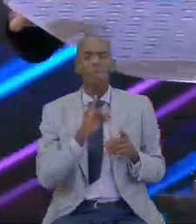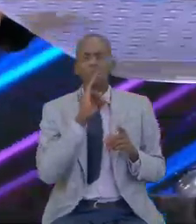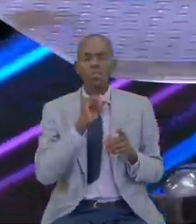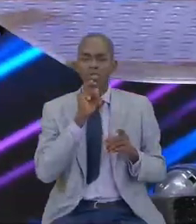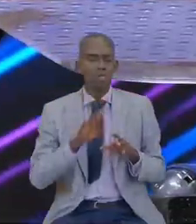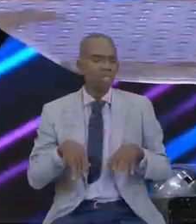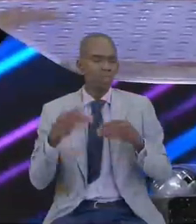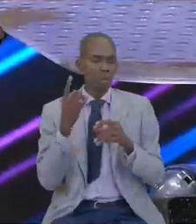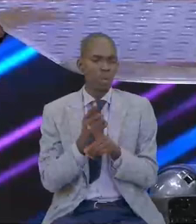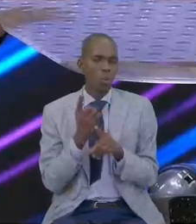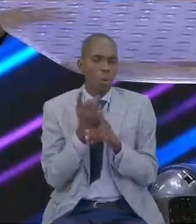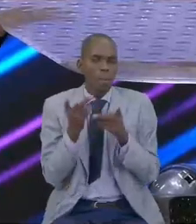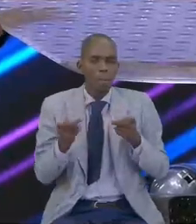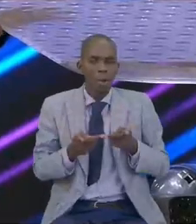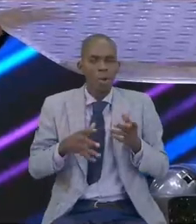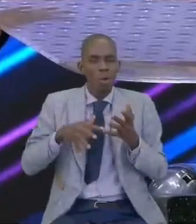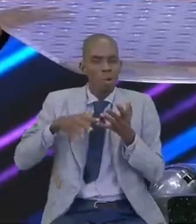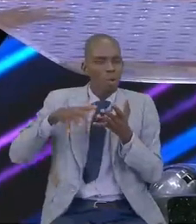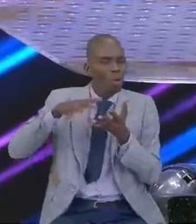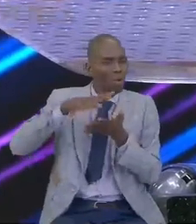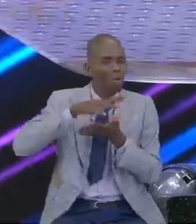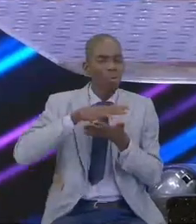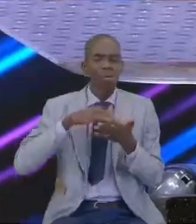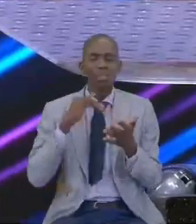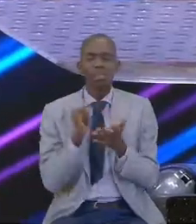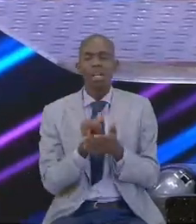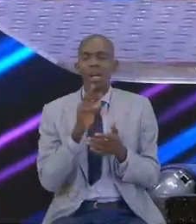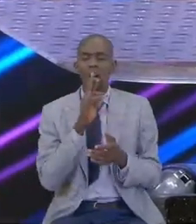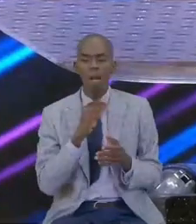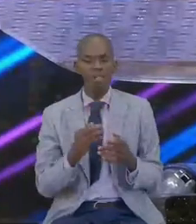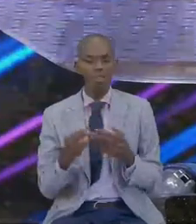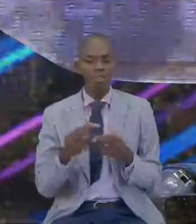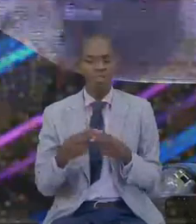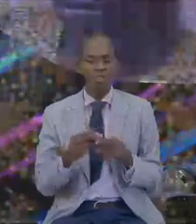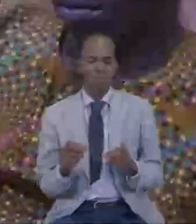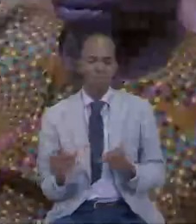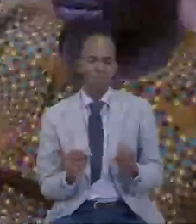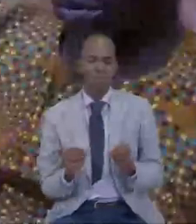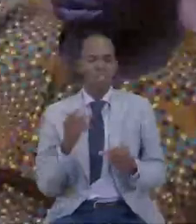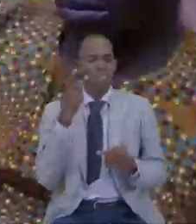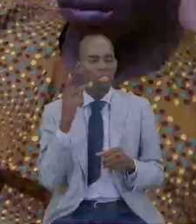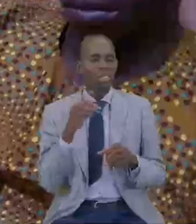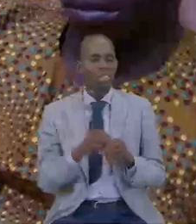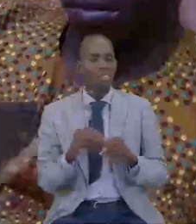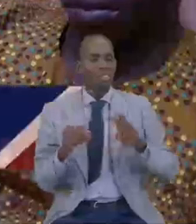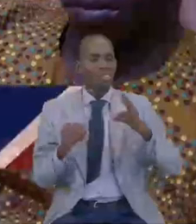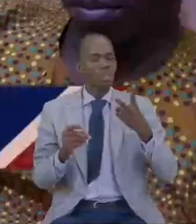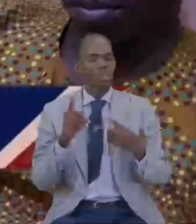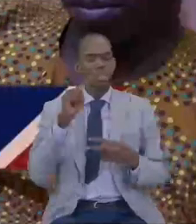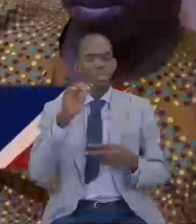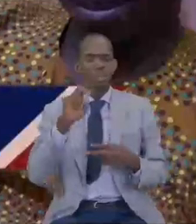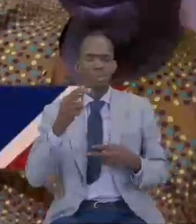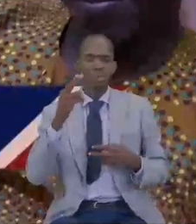place légitime. Ses fondements sont ébranlés. En 2 Timothée chapitre 3, lisons à partir du verset 5.